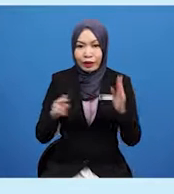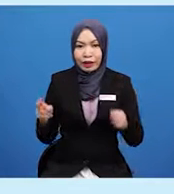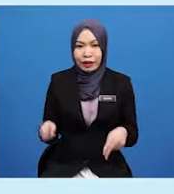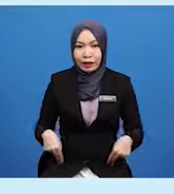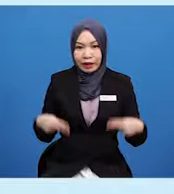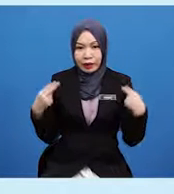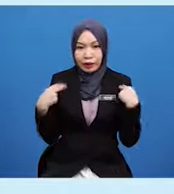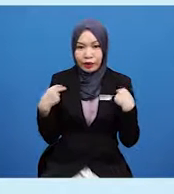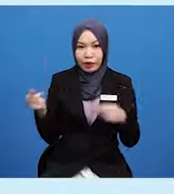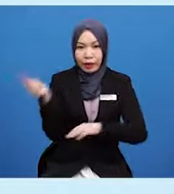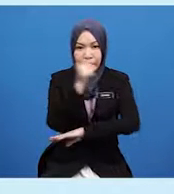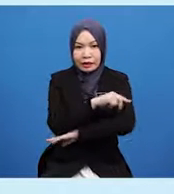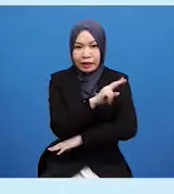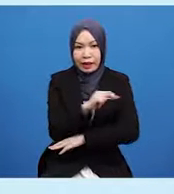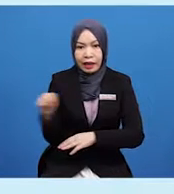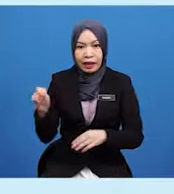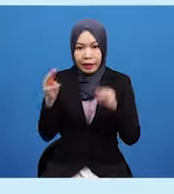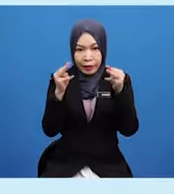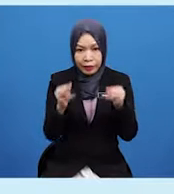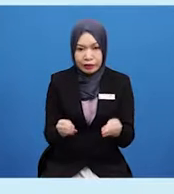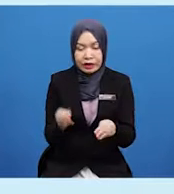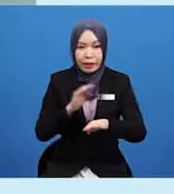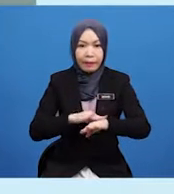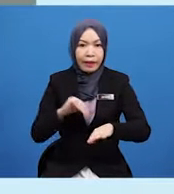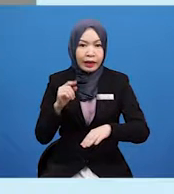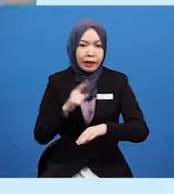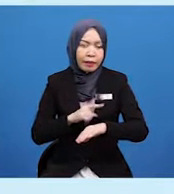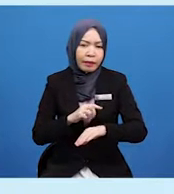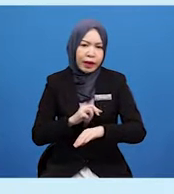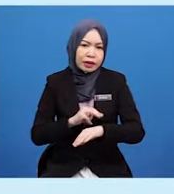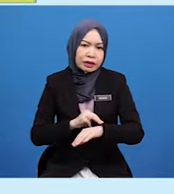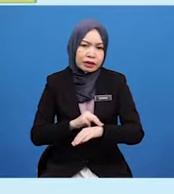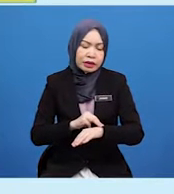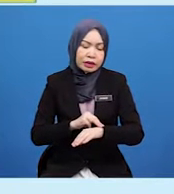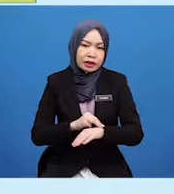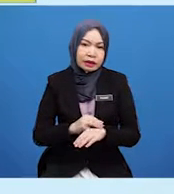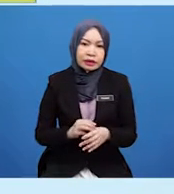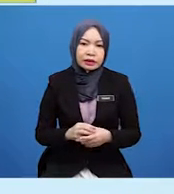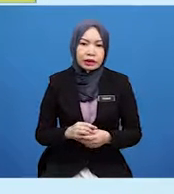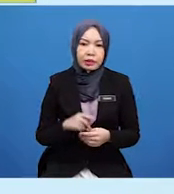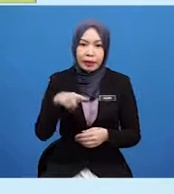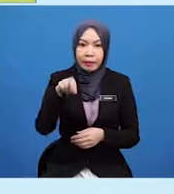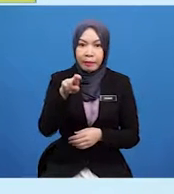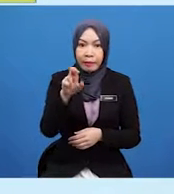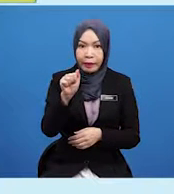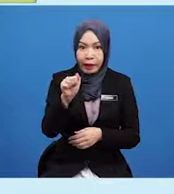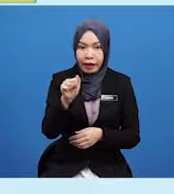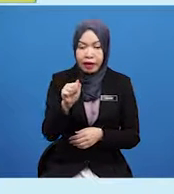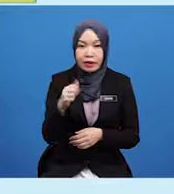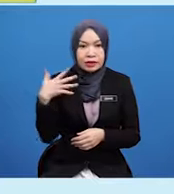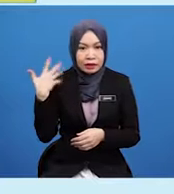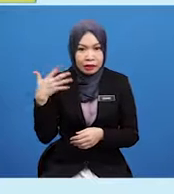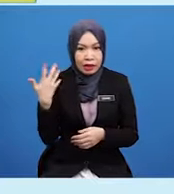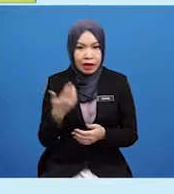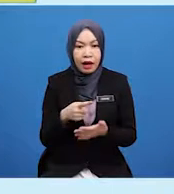pada zaman prasejarah Apakah Dino basi alat dan aktiviti seharian manusia pada